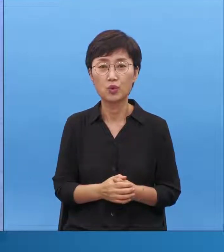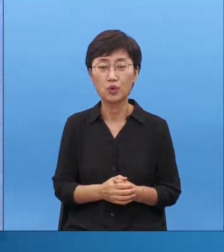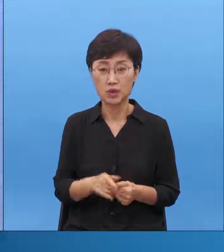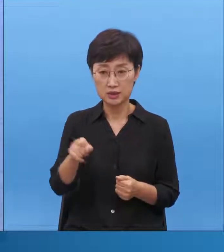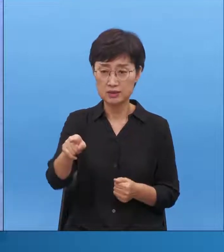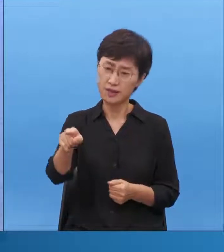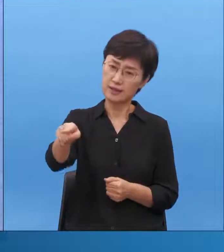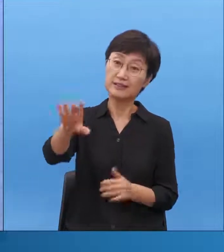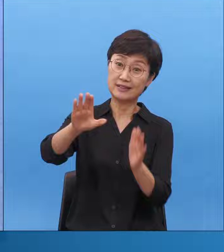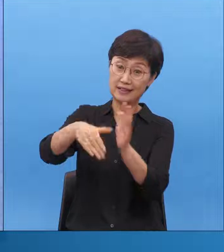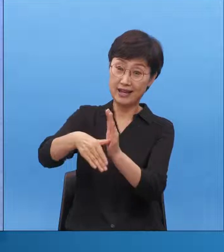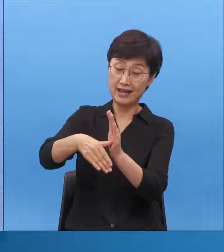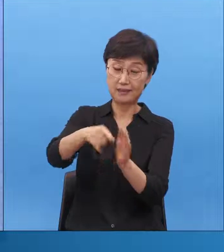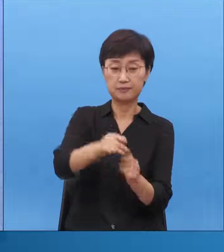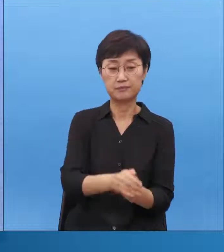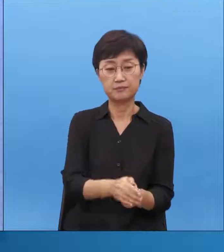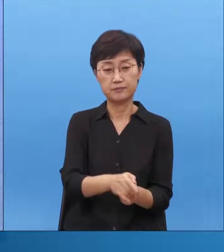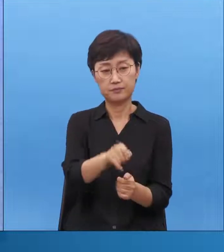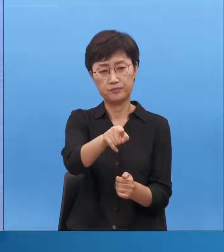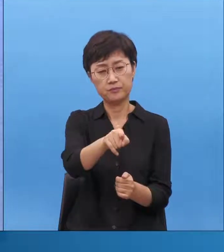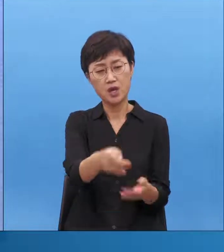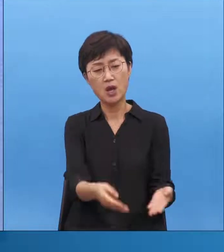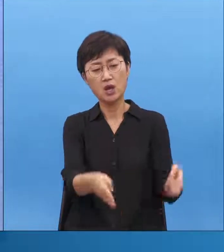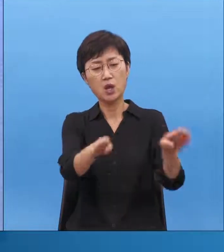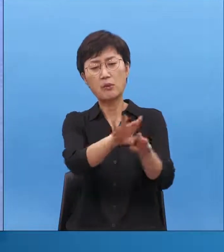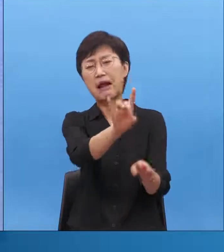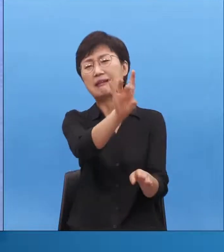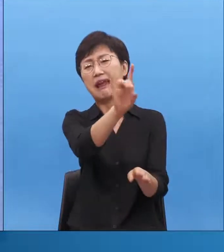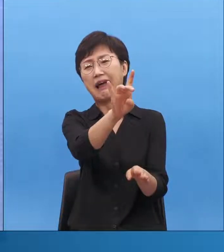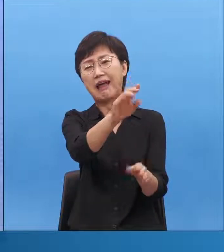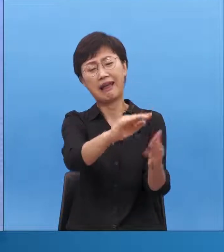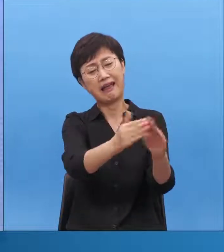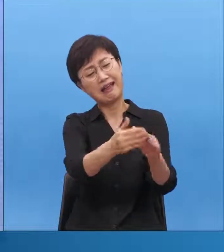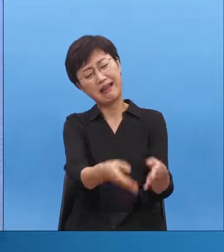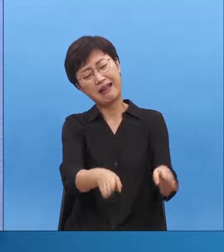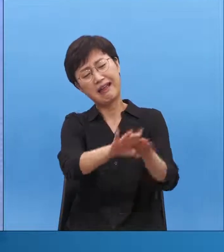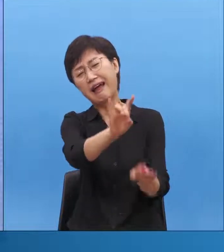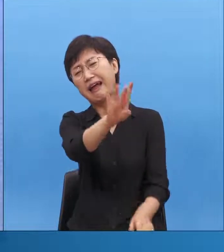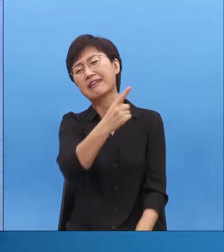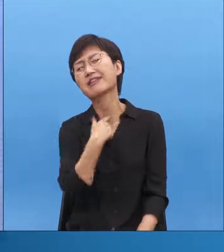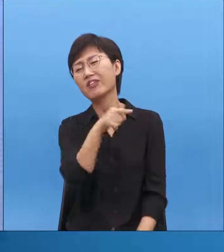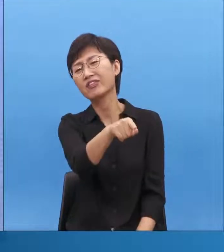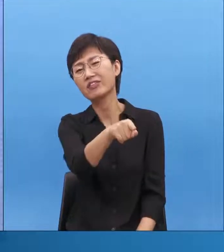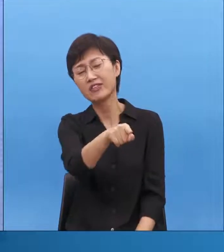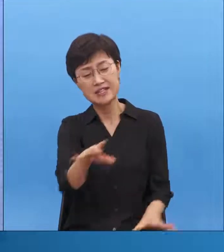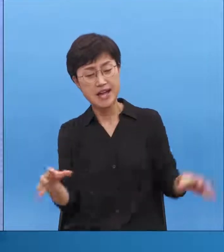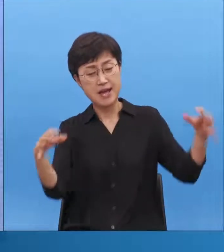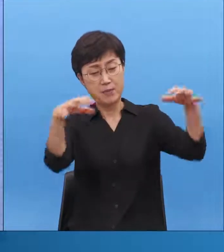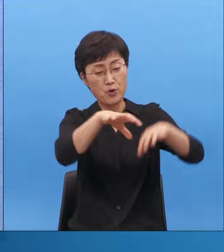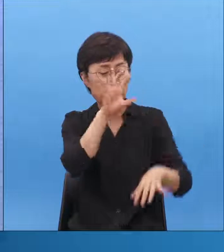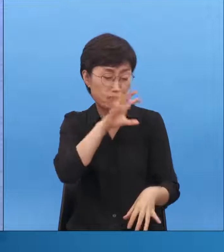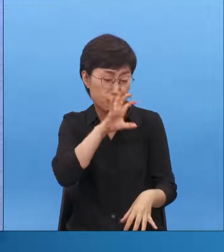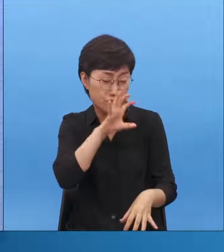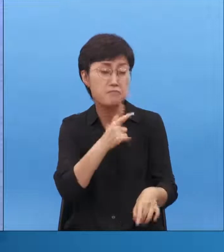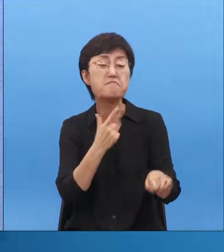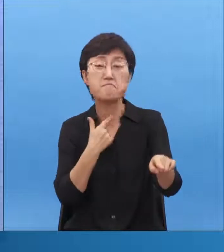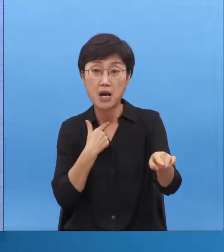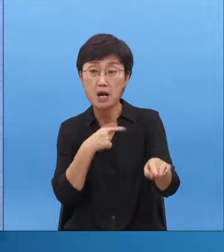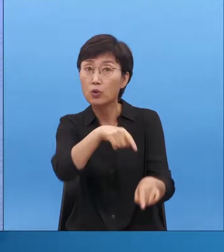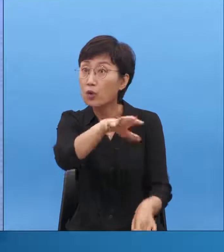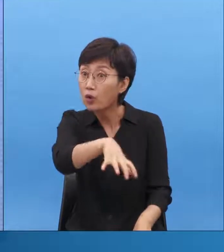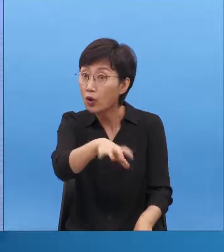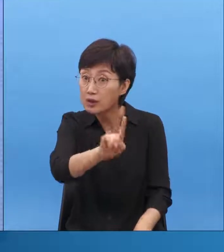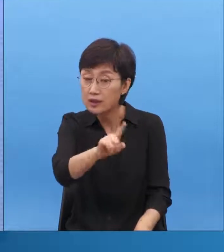건물 한 개 딱 있는 덕평수련원입니다. But that was this one building, the Tokpyeong Retreat Center. 덕평수련에서